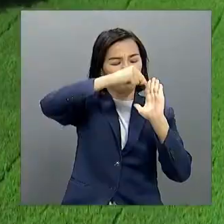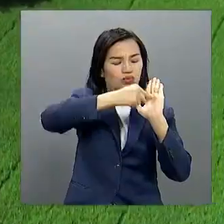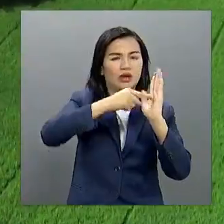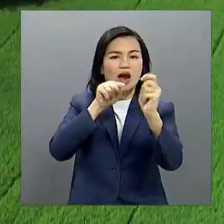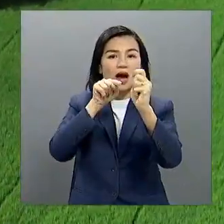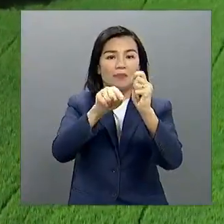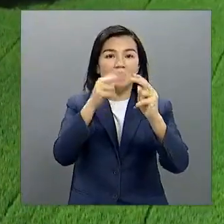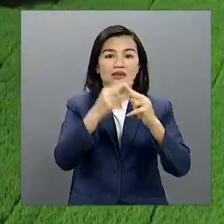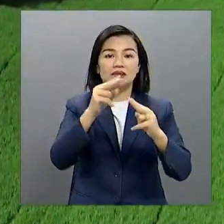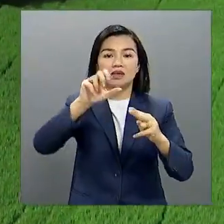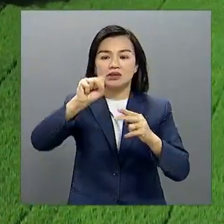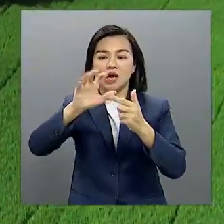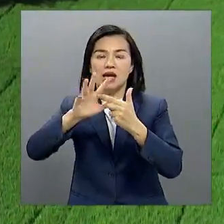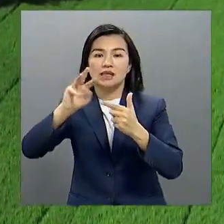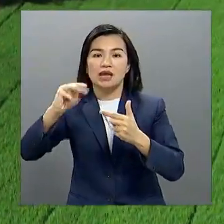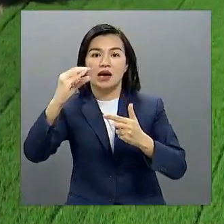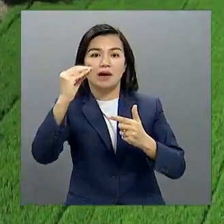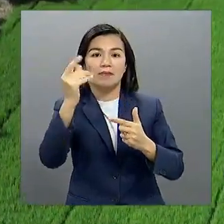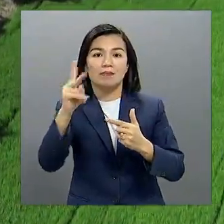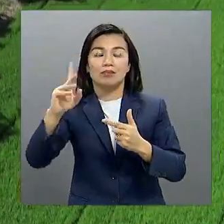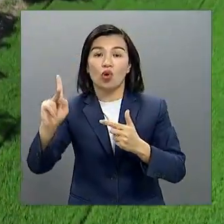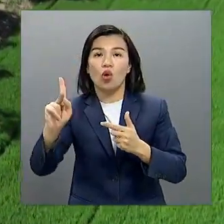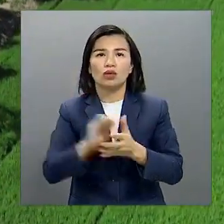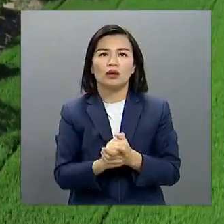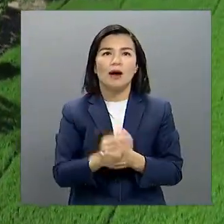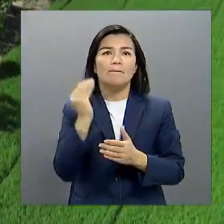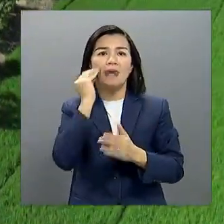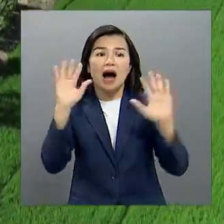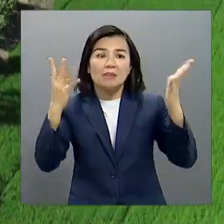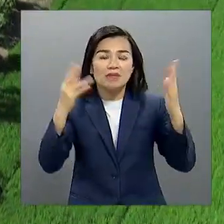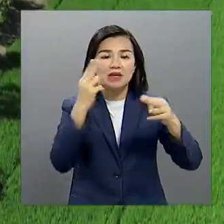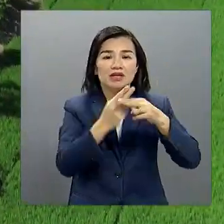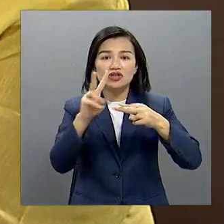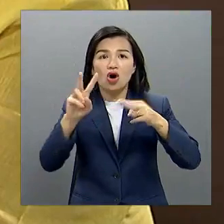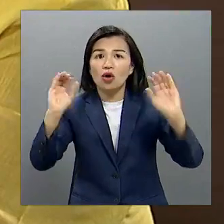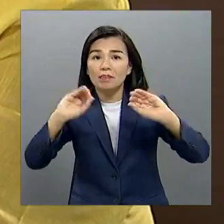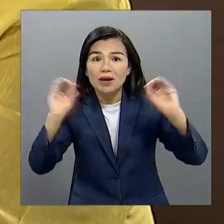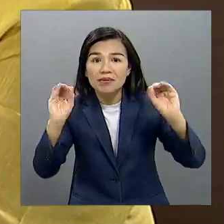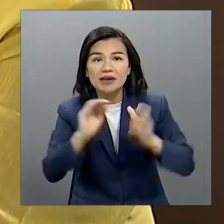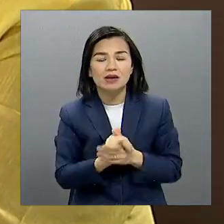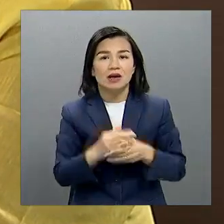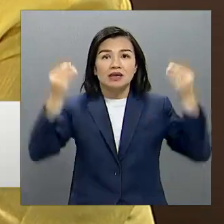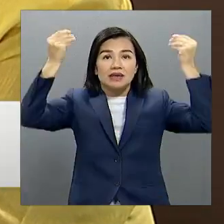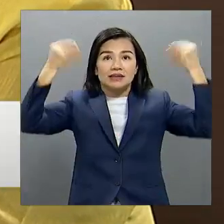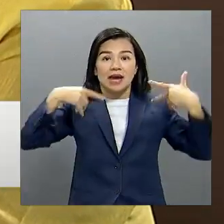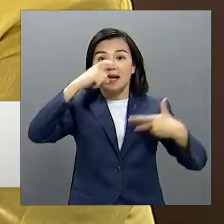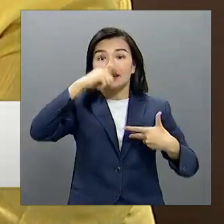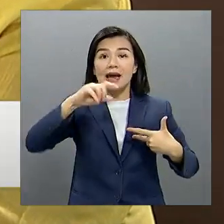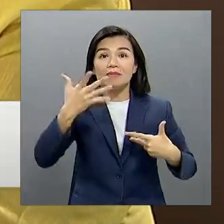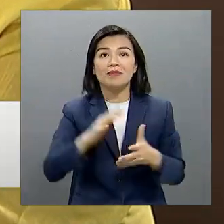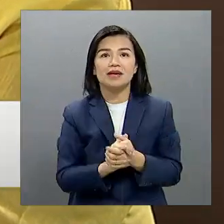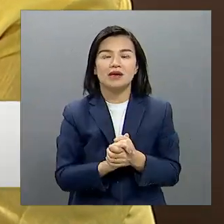กนี้ซึ่งยังไม่มีนามสกุลไม่มีที่อยู่ที่อาศัยเป็นของตัวเองเลยยังไม่มีสัญชาติไทยก็สมัยอยุธยานะ